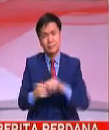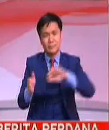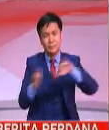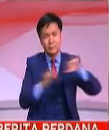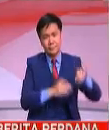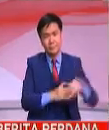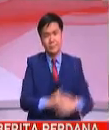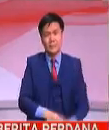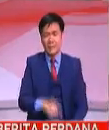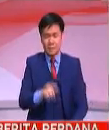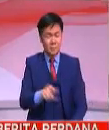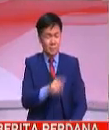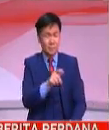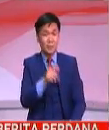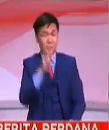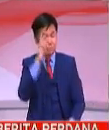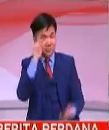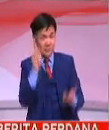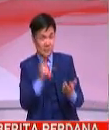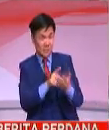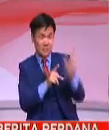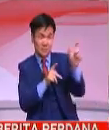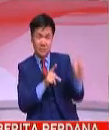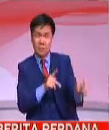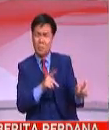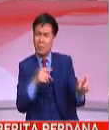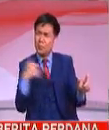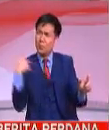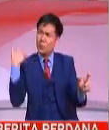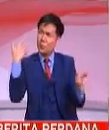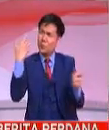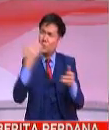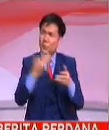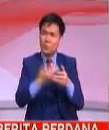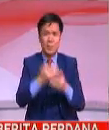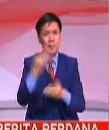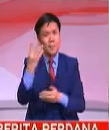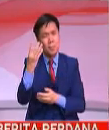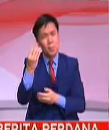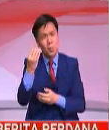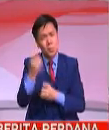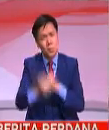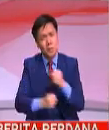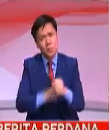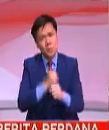Saya dah kenal dengan dia dah sekian lama, dah lebih daripada 40 tahun.